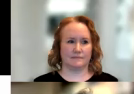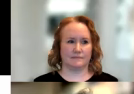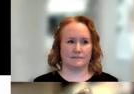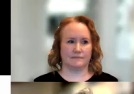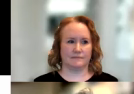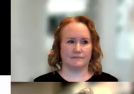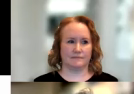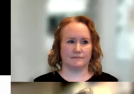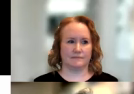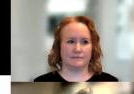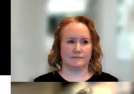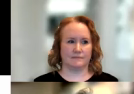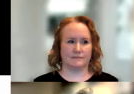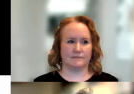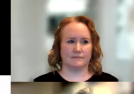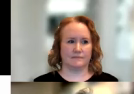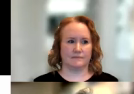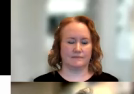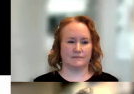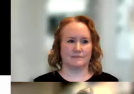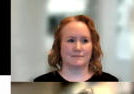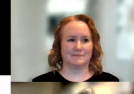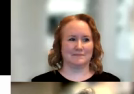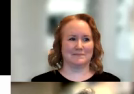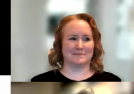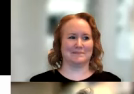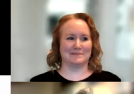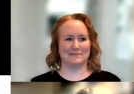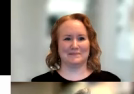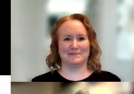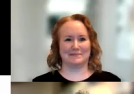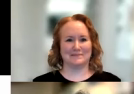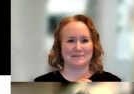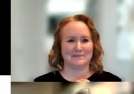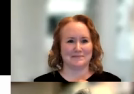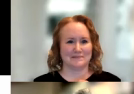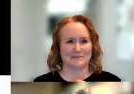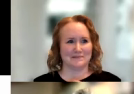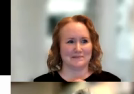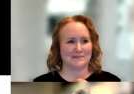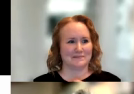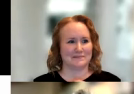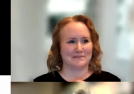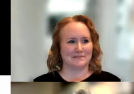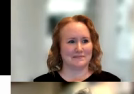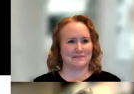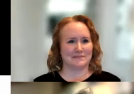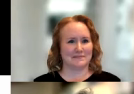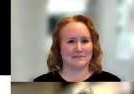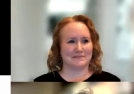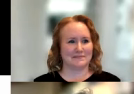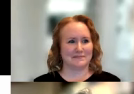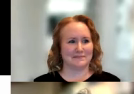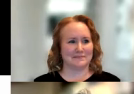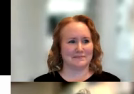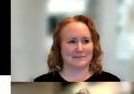Og disse digitale formaterte ordene I språkbanken tilbys da til leverandører av talesystemer, for